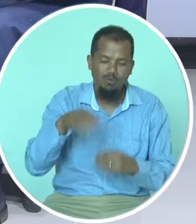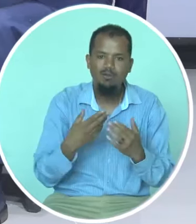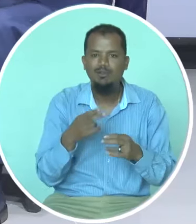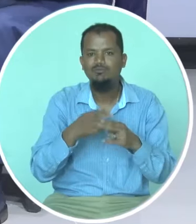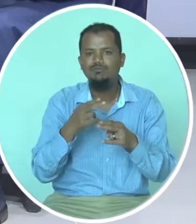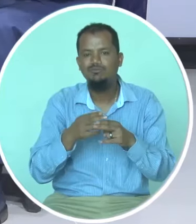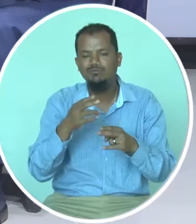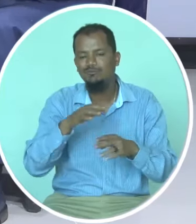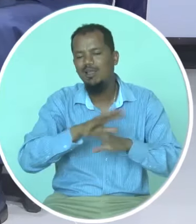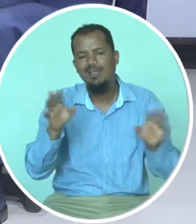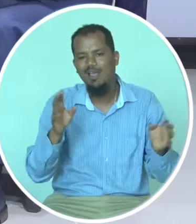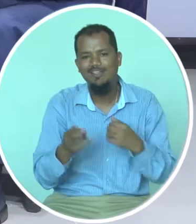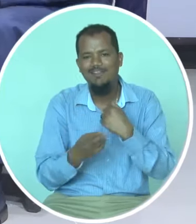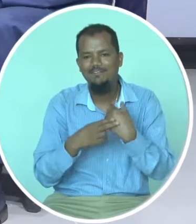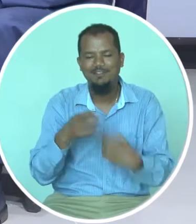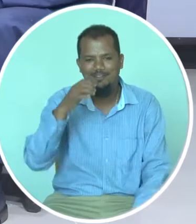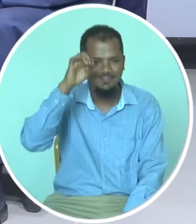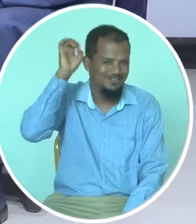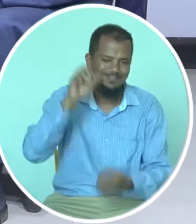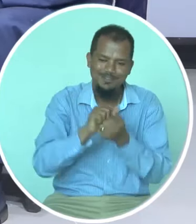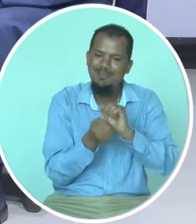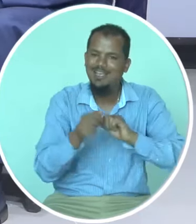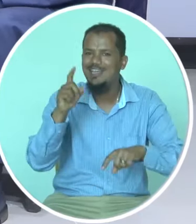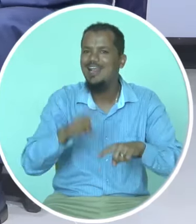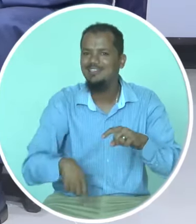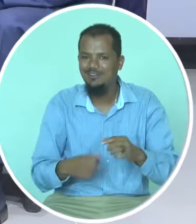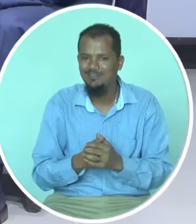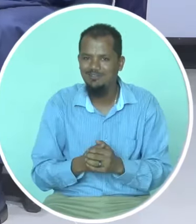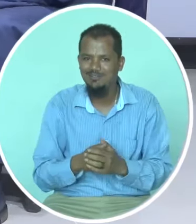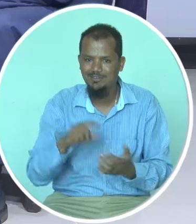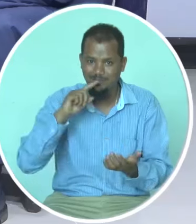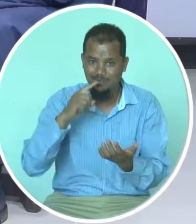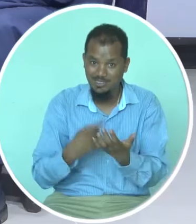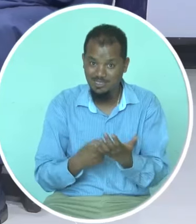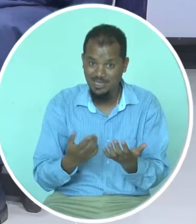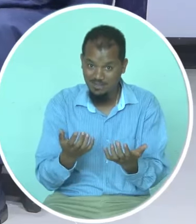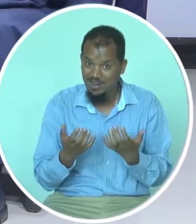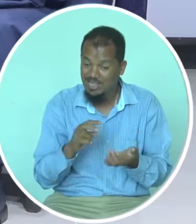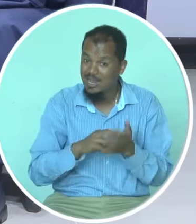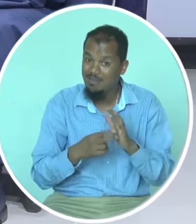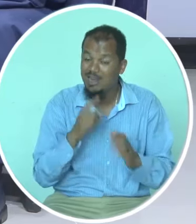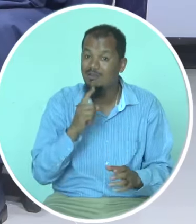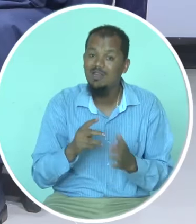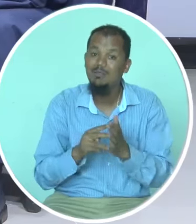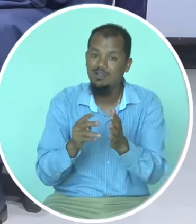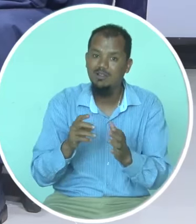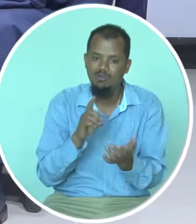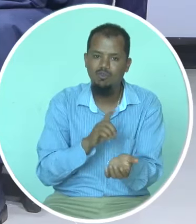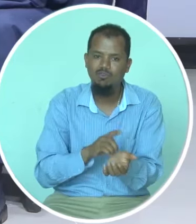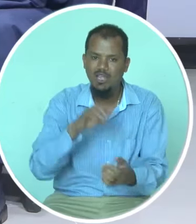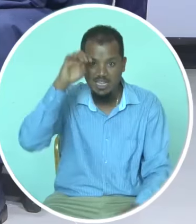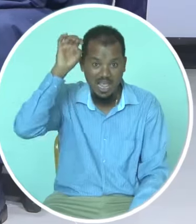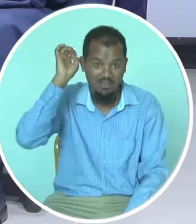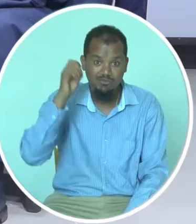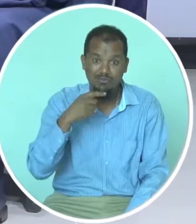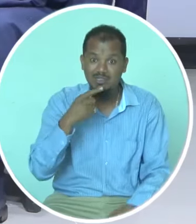ኦሬዲ እንትን ያለ ስለሆነ መቀየር አልቻልኩም ምክንያቱም ይሄ ግን ማስረጃ ይፈልጋል ማለት ነው ለምሳሌ ዶክተር ያሱን